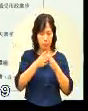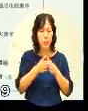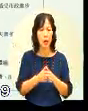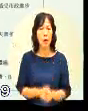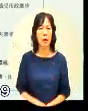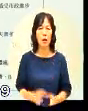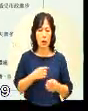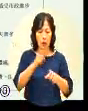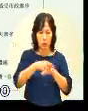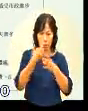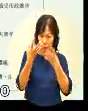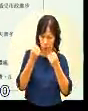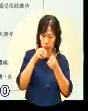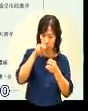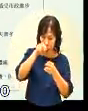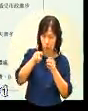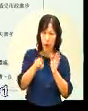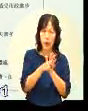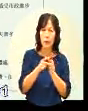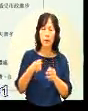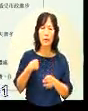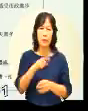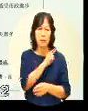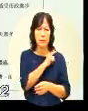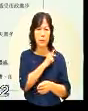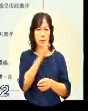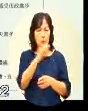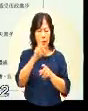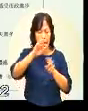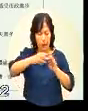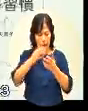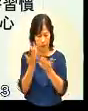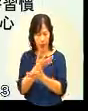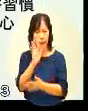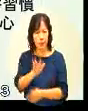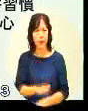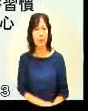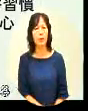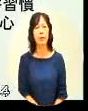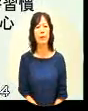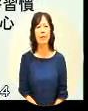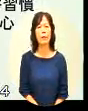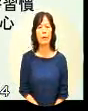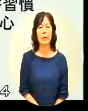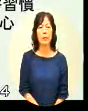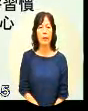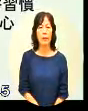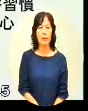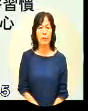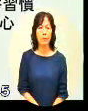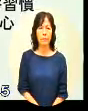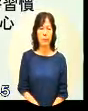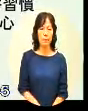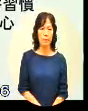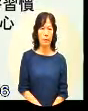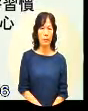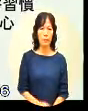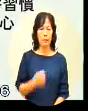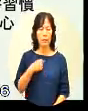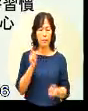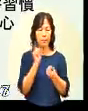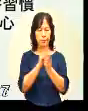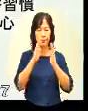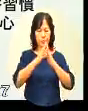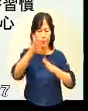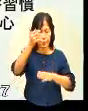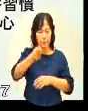是从数据里面来看出这样的一个改变。请下一张。所以我也跟市长做一个